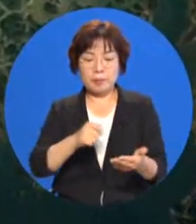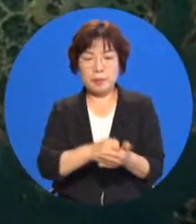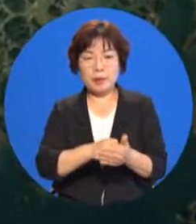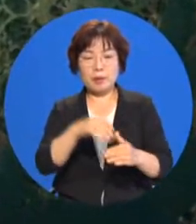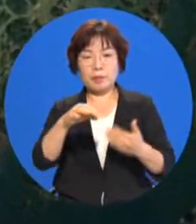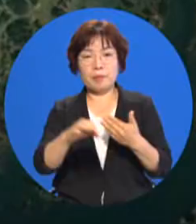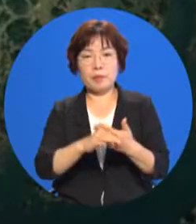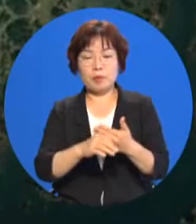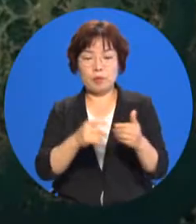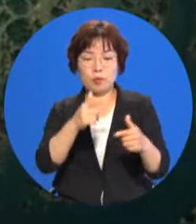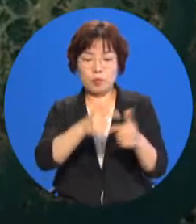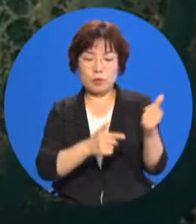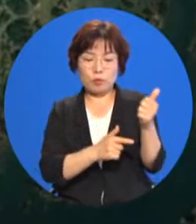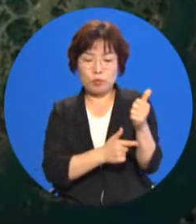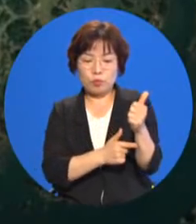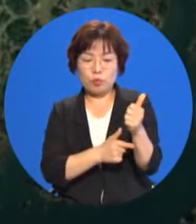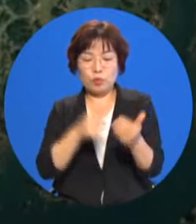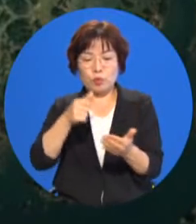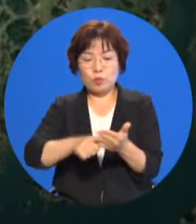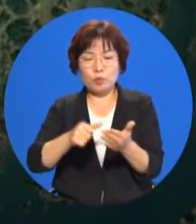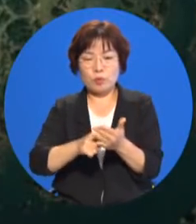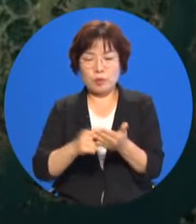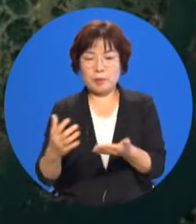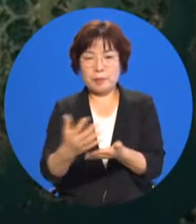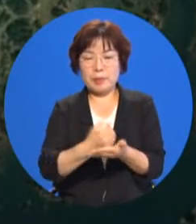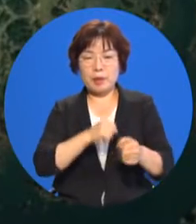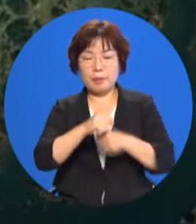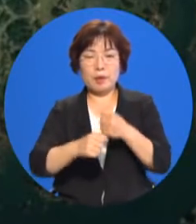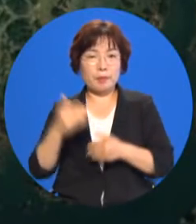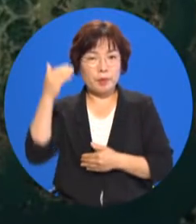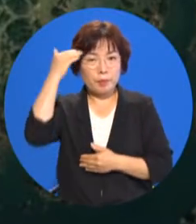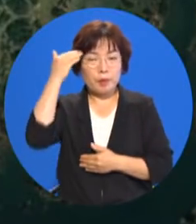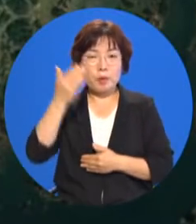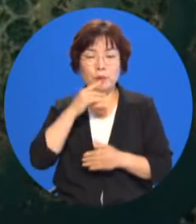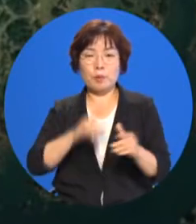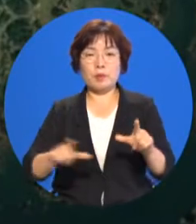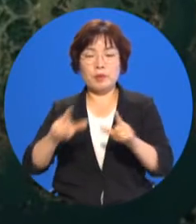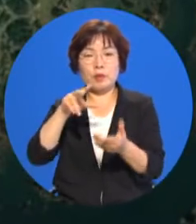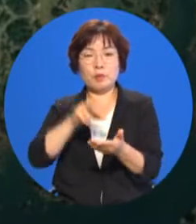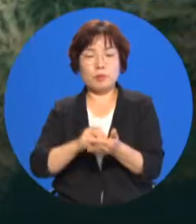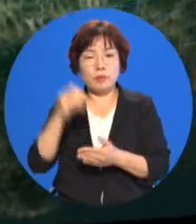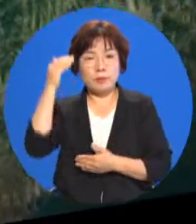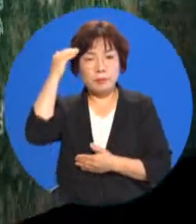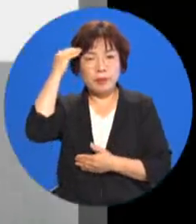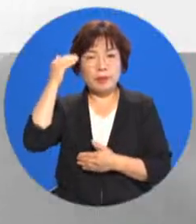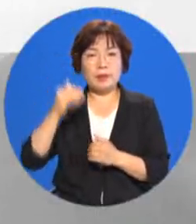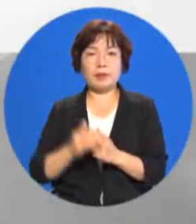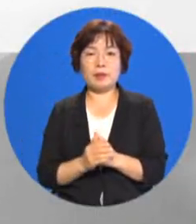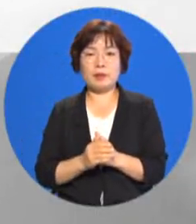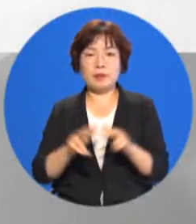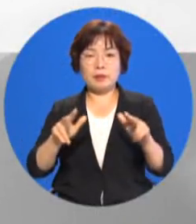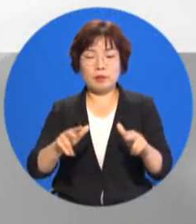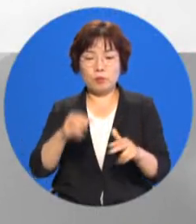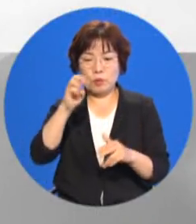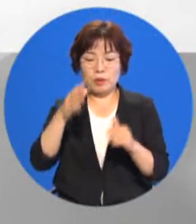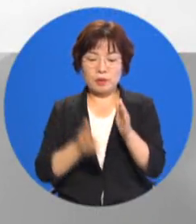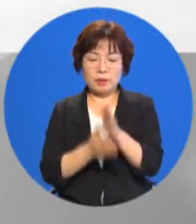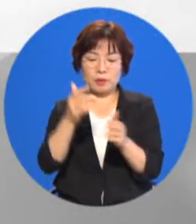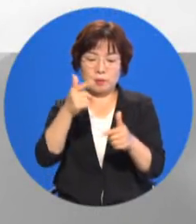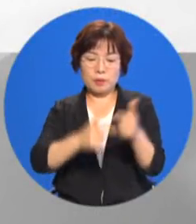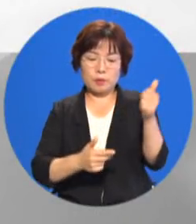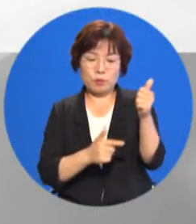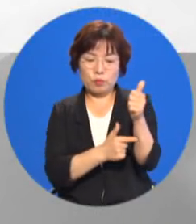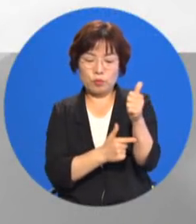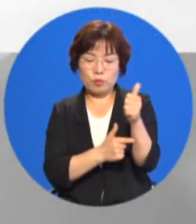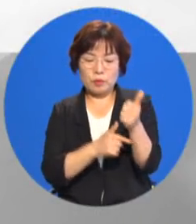지정되면 고르쇠는 물론 임산물 채취에 제약을 받게 돼 생업에 지장을 초래할 수 있다는 것. 현재 광양 고르쇠 채취